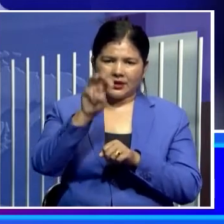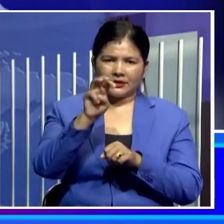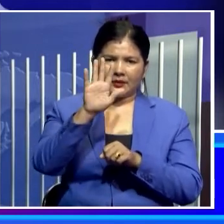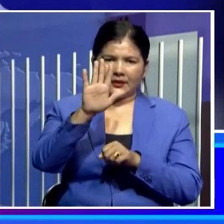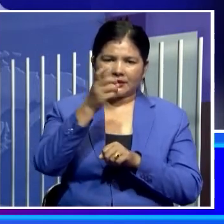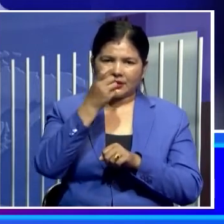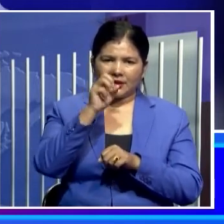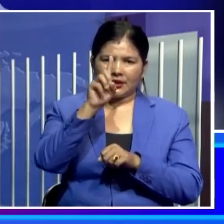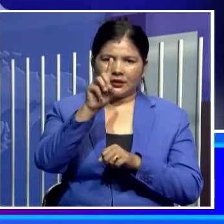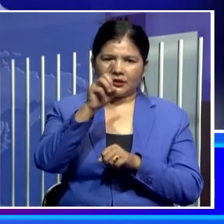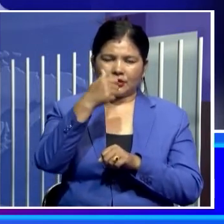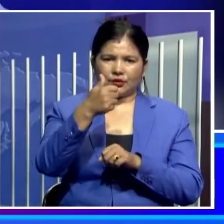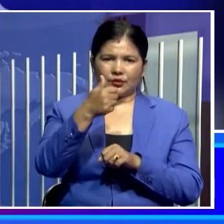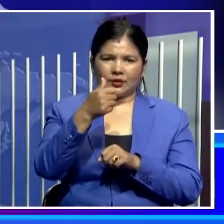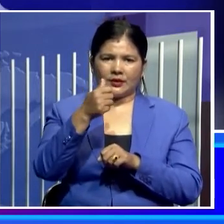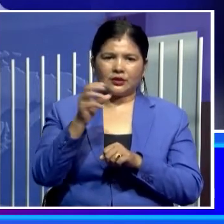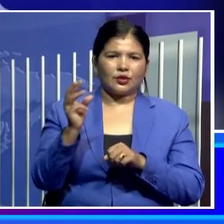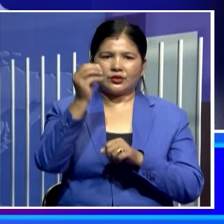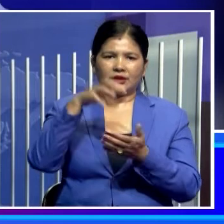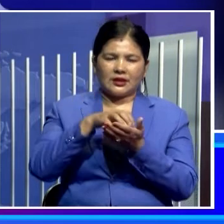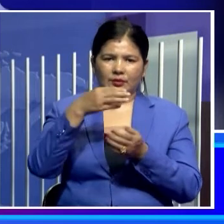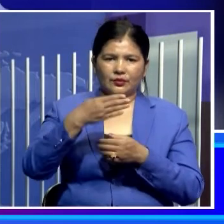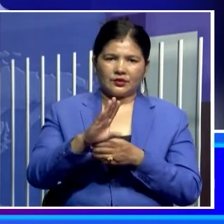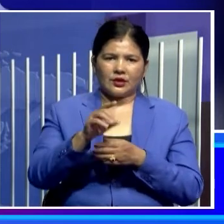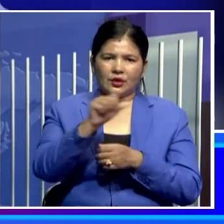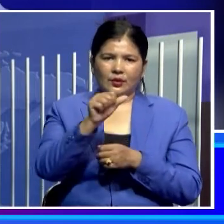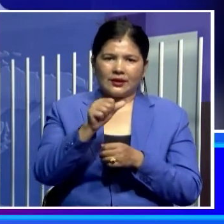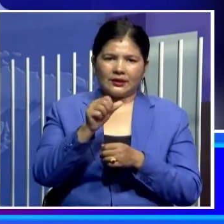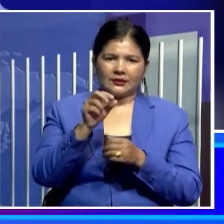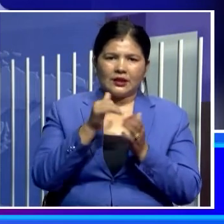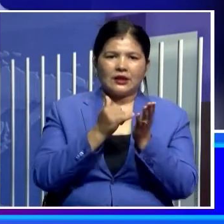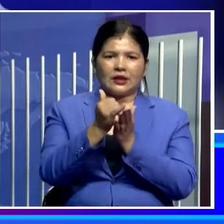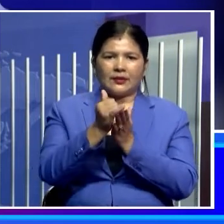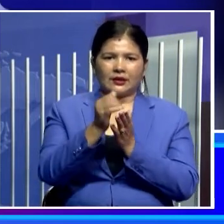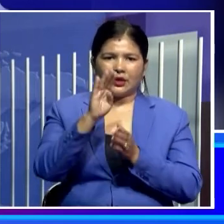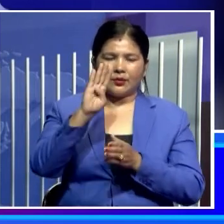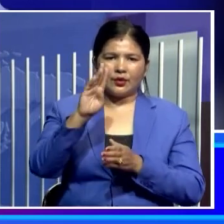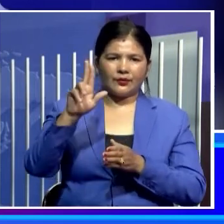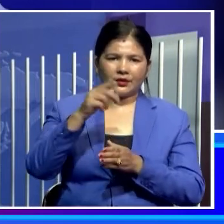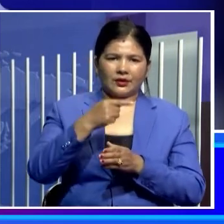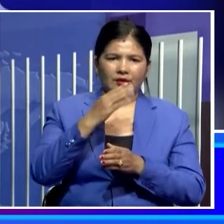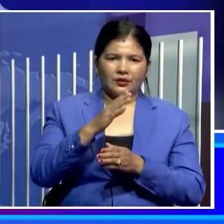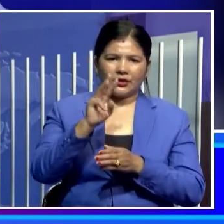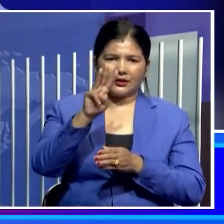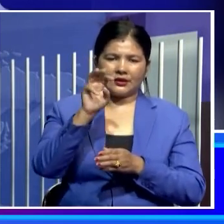5,716 मत ल्याई अग्रस्थानमा हुनुहुन्छ भने उहाँलाई रापरपाका बिन्दु चर्ती मगरले